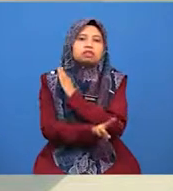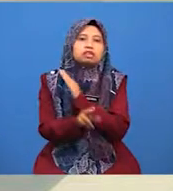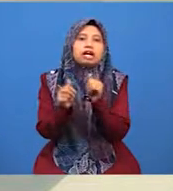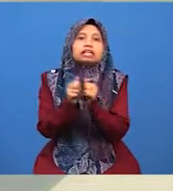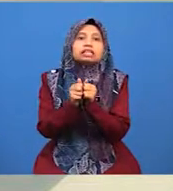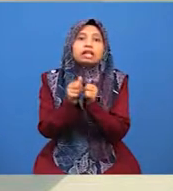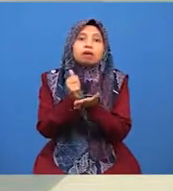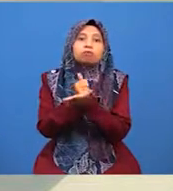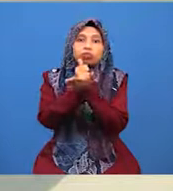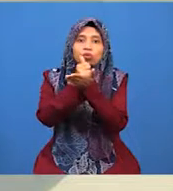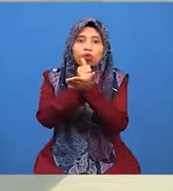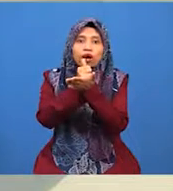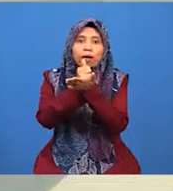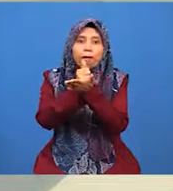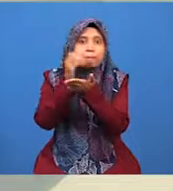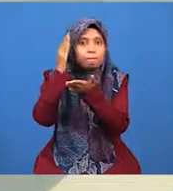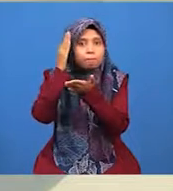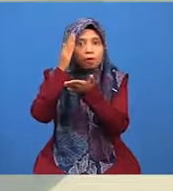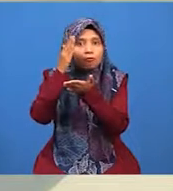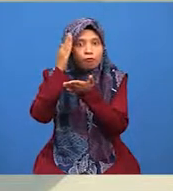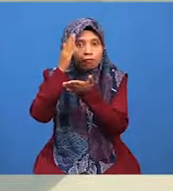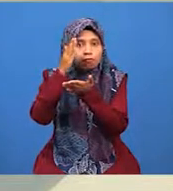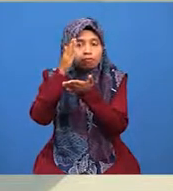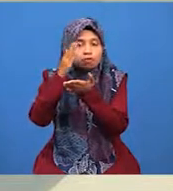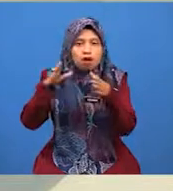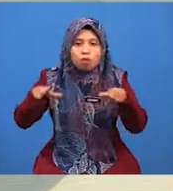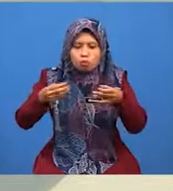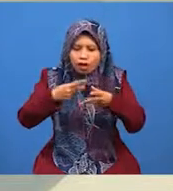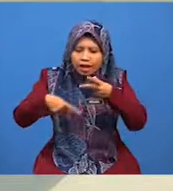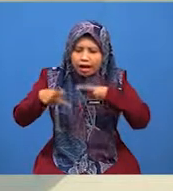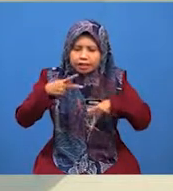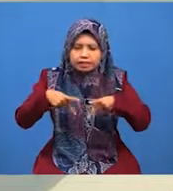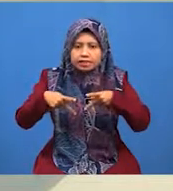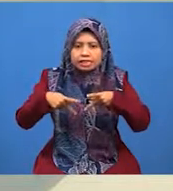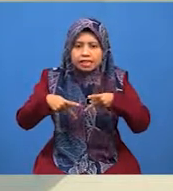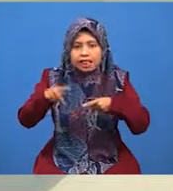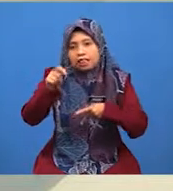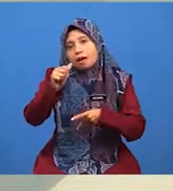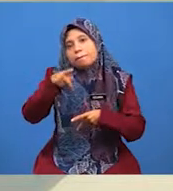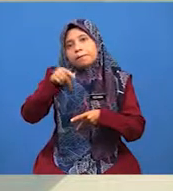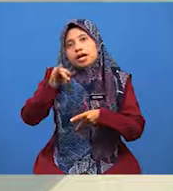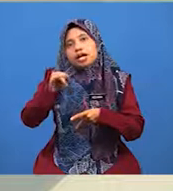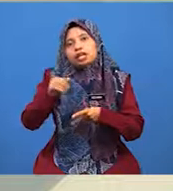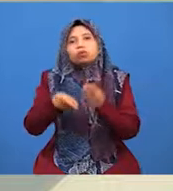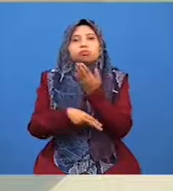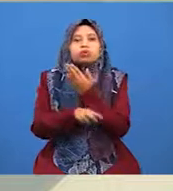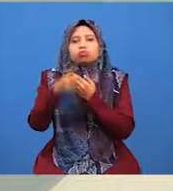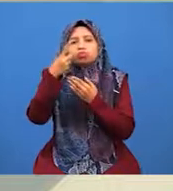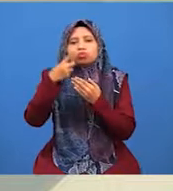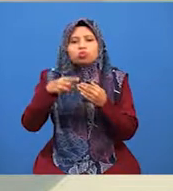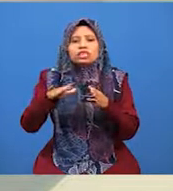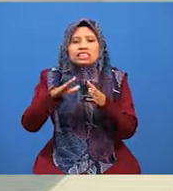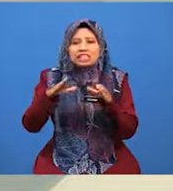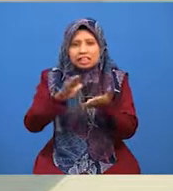Dengan bantuan Profesor Haida, mereka membuat kajian tentang tapai ubi sebagai penawar